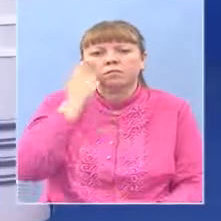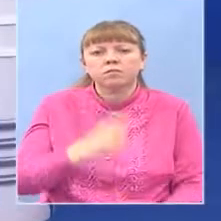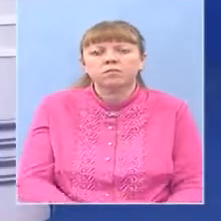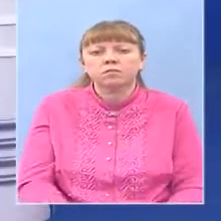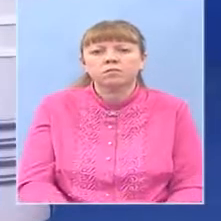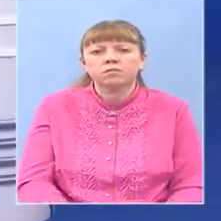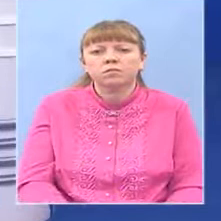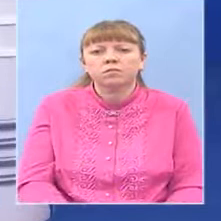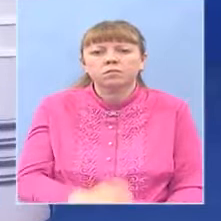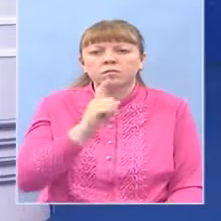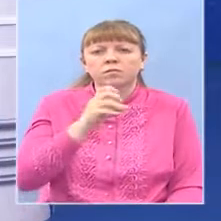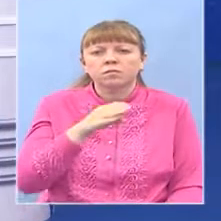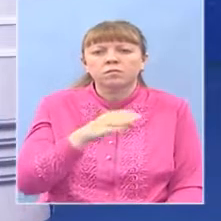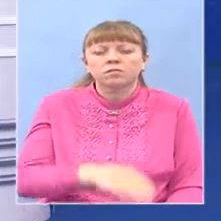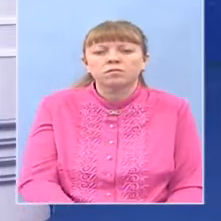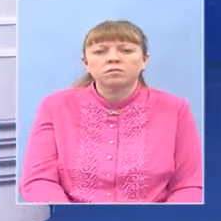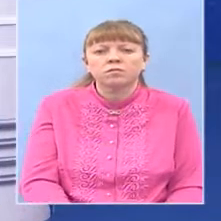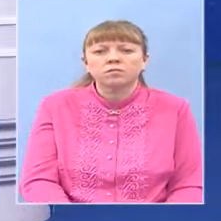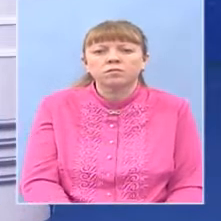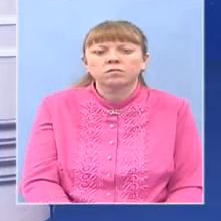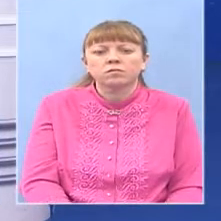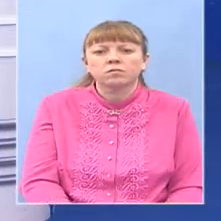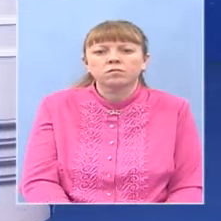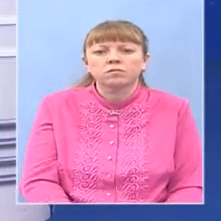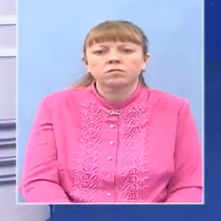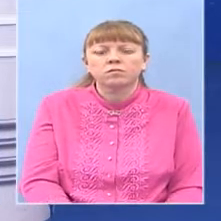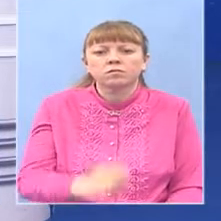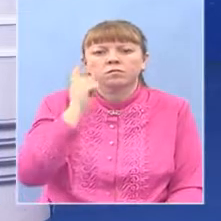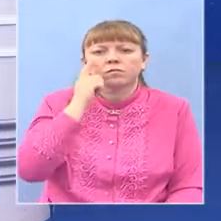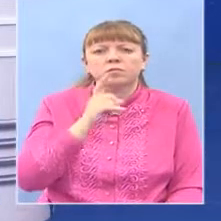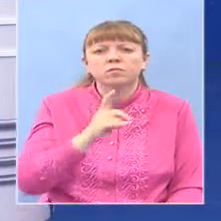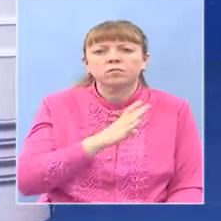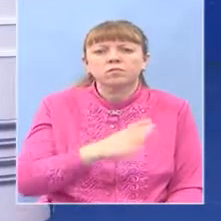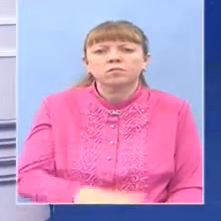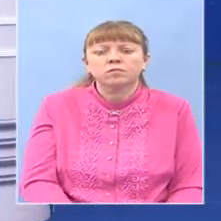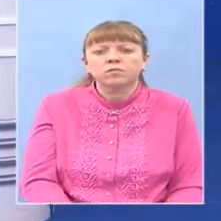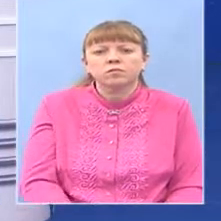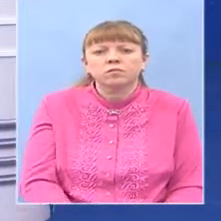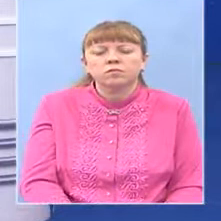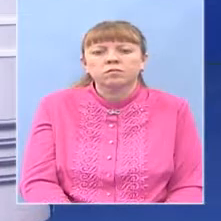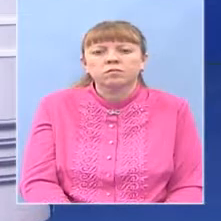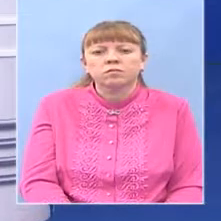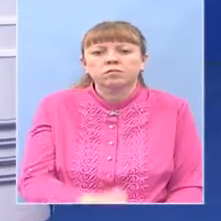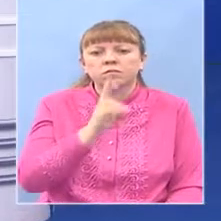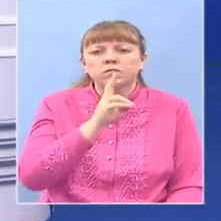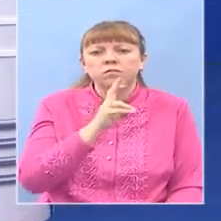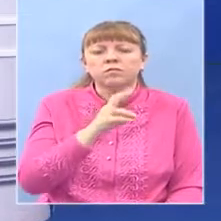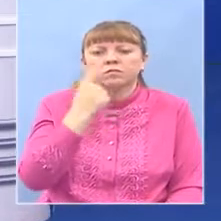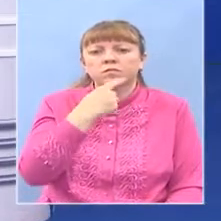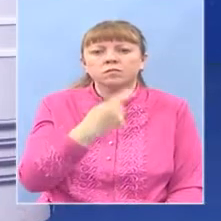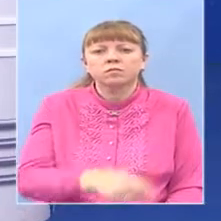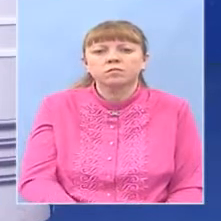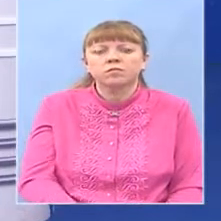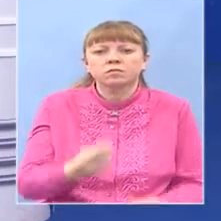реализацию этих малых грантов срок очень небольшой. Угу. Но если у вас конкретная как бы идея, механизм, да, то вы можете обратиться глобальные. Уже, да, государственные органы, которые